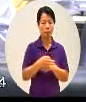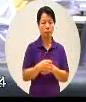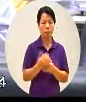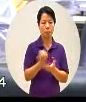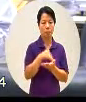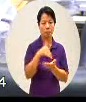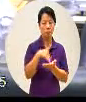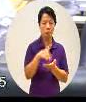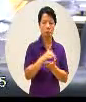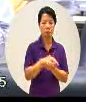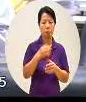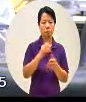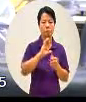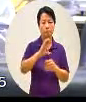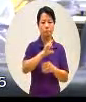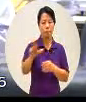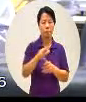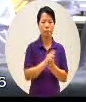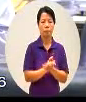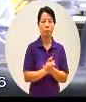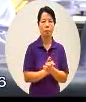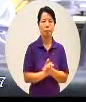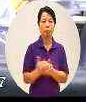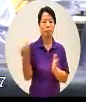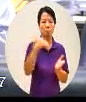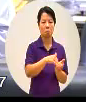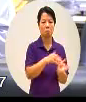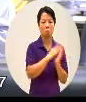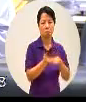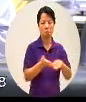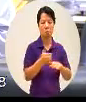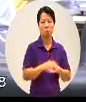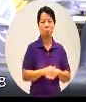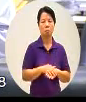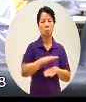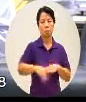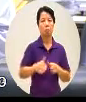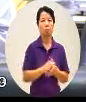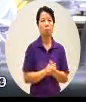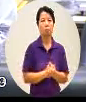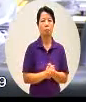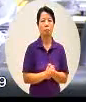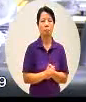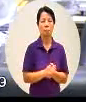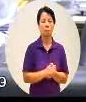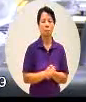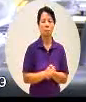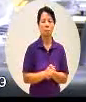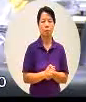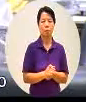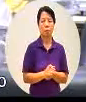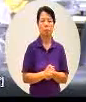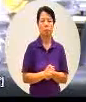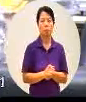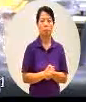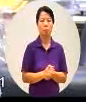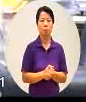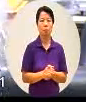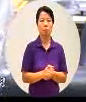方式哦，如果照这样下去，早晚也是要破产的、啊。哦，按这点，